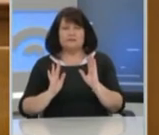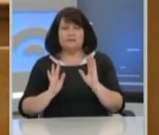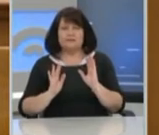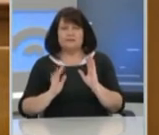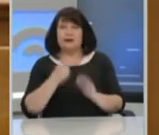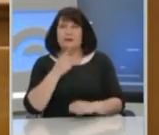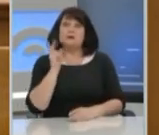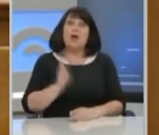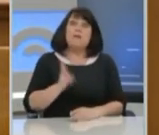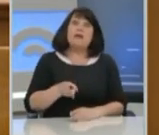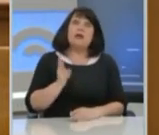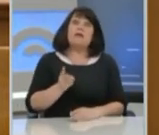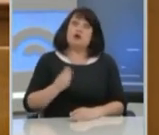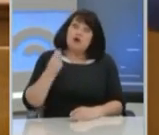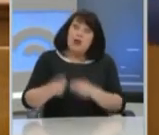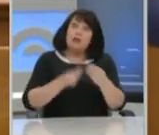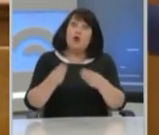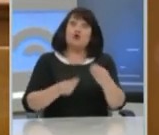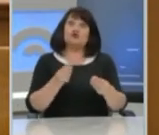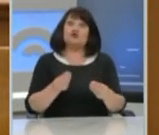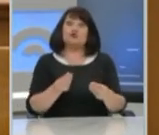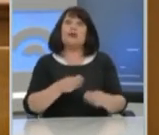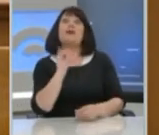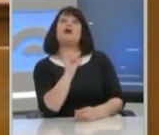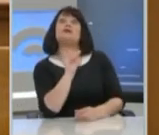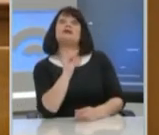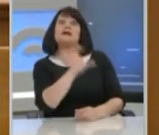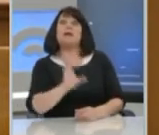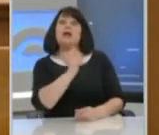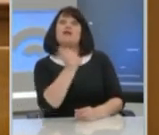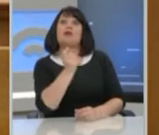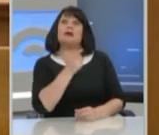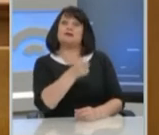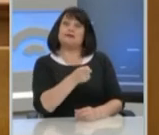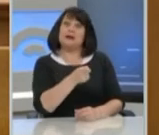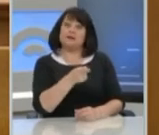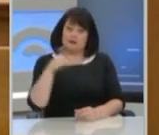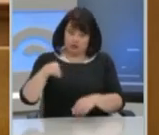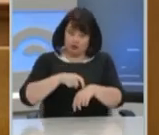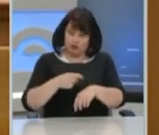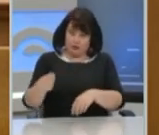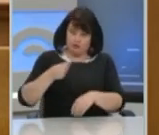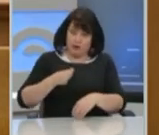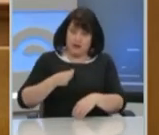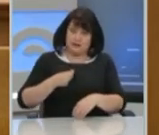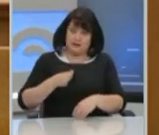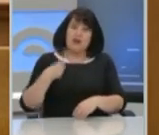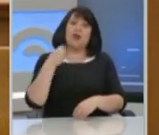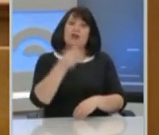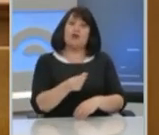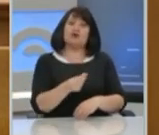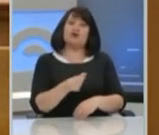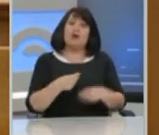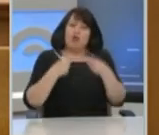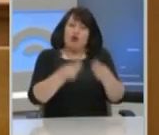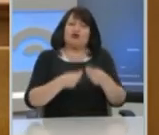διακινδύνευση για τη χώρα, επειδή δεν συνοηθήκαμε με τους δανειστές, μας λέτε τώρα, Αφού δώσατε αυτά και εμείς τα καταψηφίσαμε, τώρα δώστε άλλα